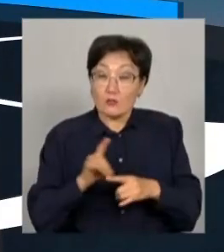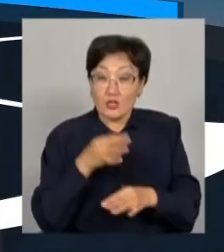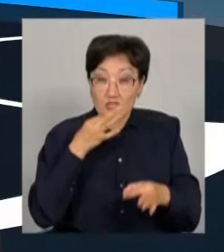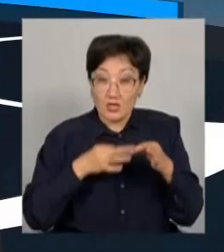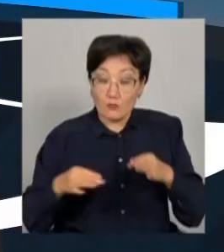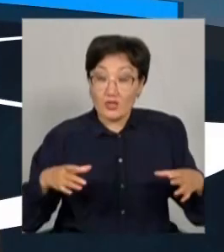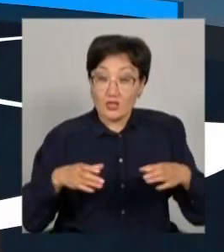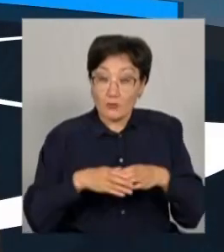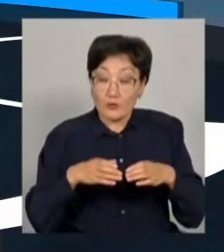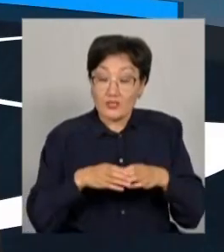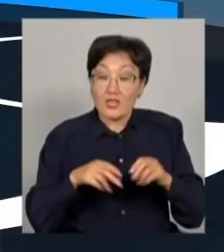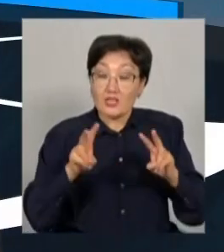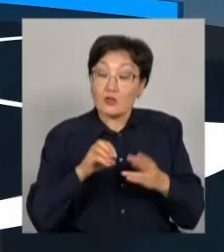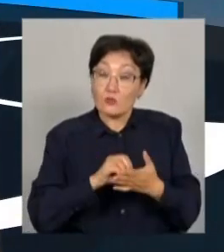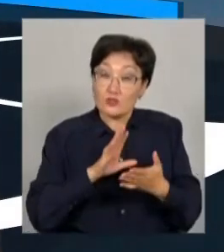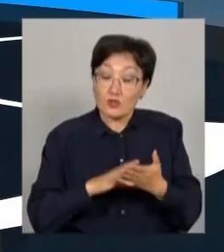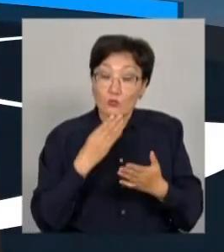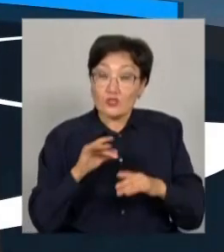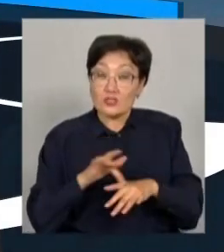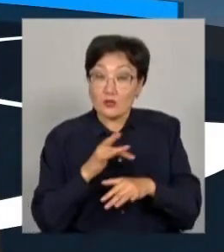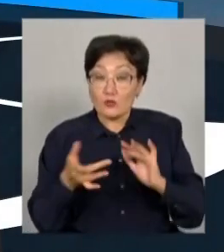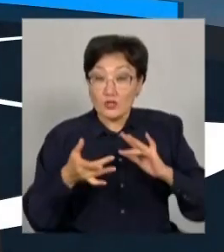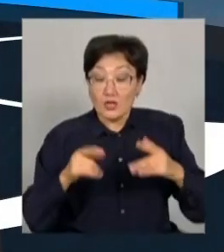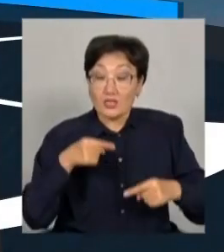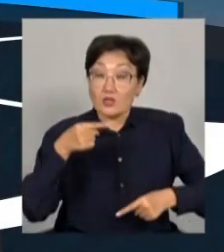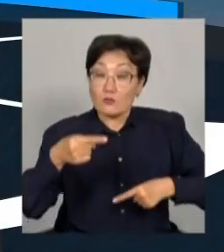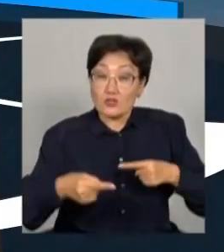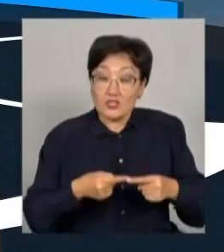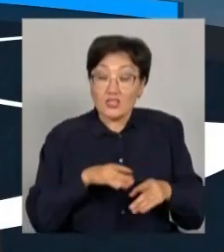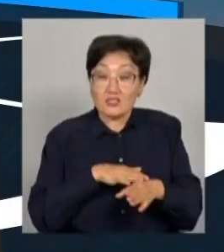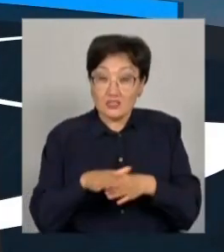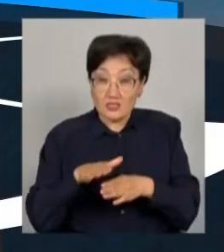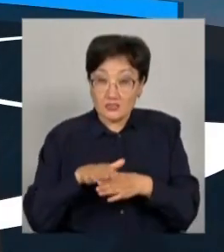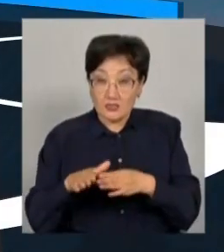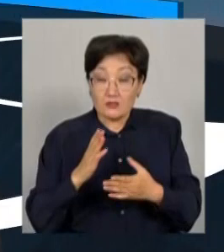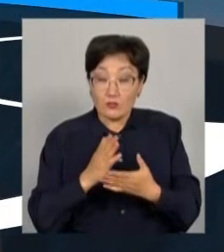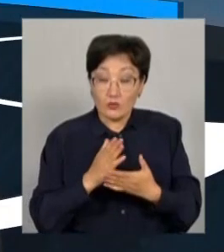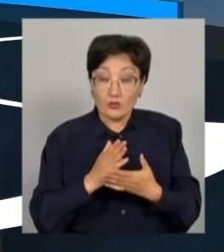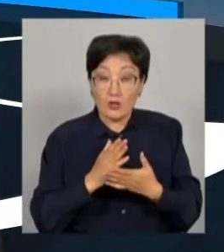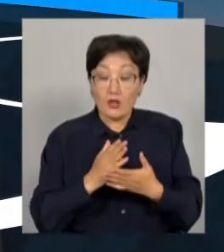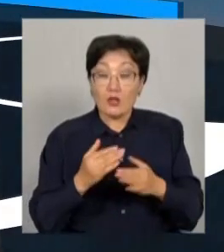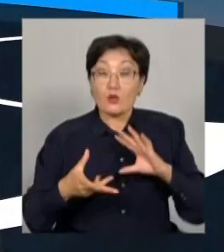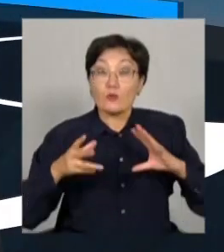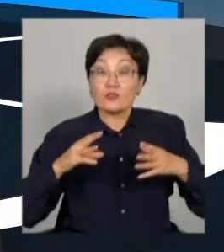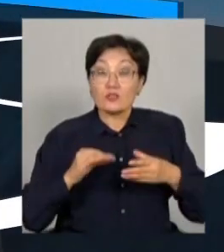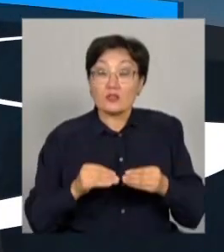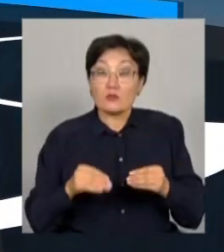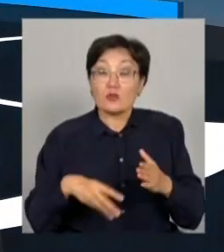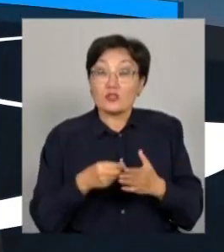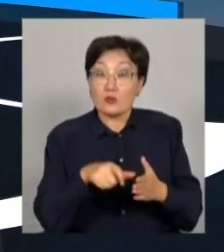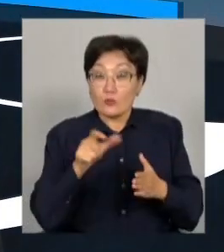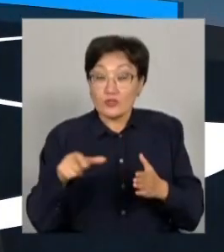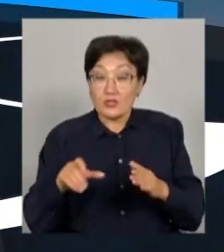фармацевтикалық компания ретінде тіркеліп, өз қызметін әлеуметтік желі арқылы іске асырып отырғаны белгілі болды. Нәтижесінде